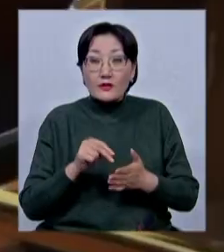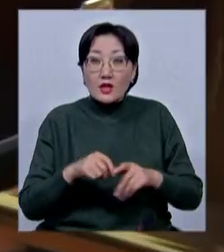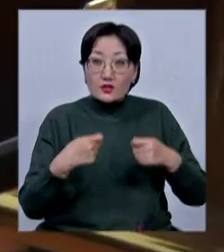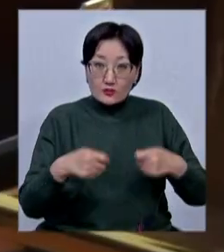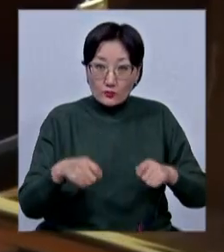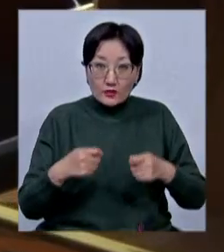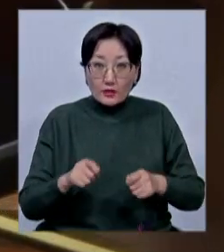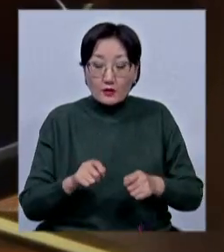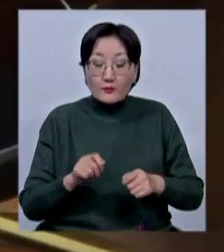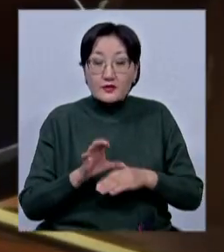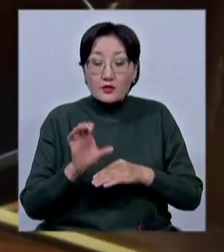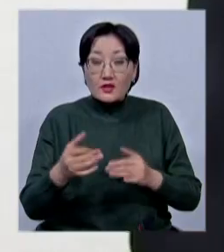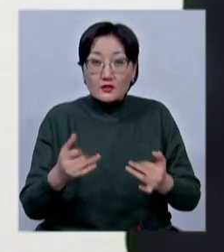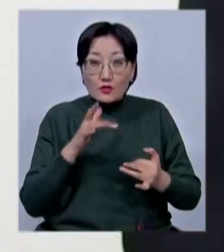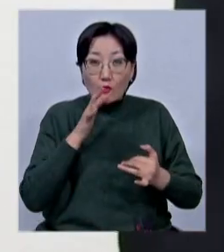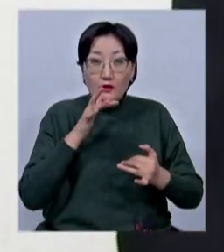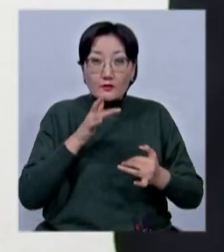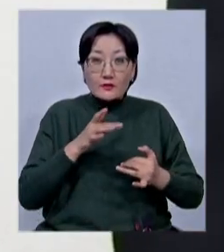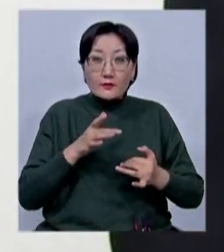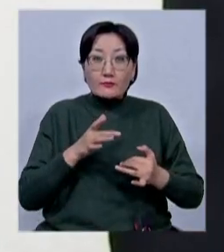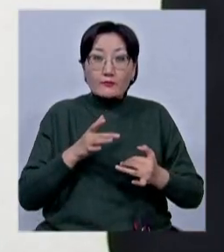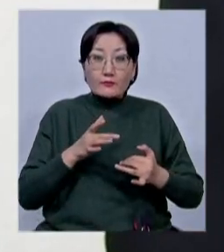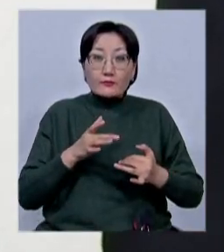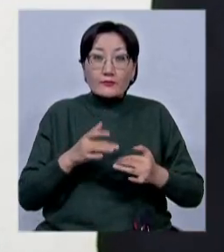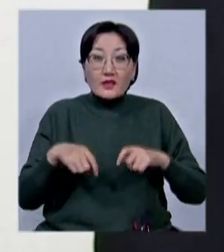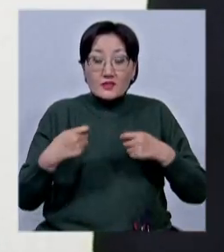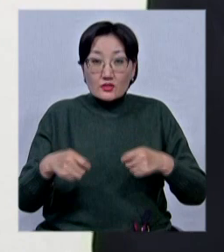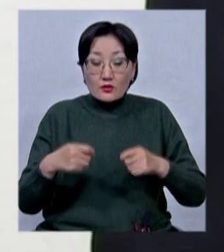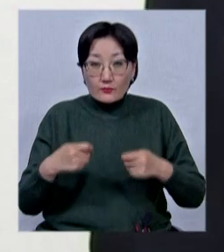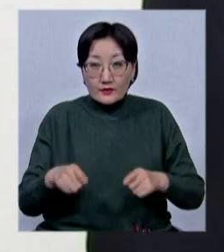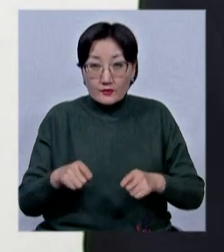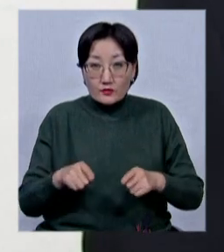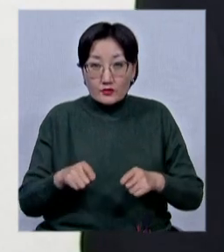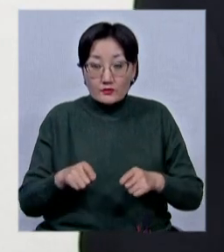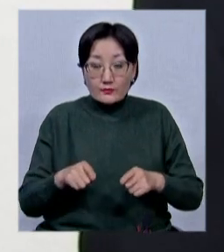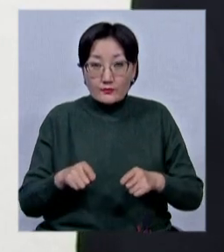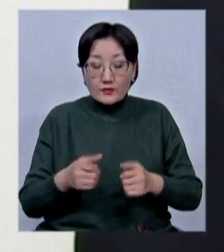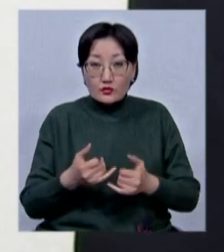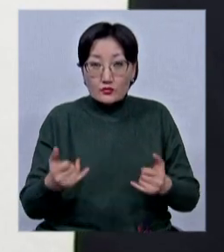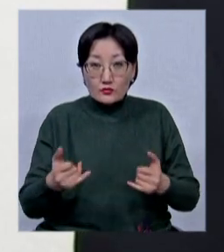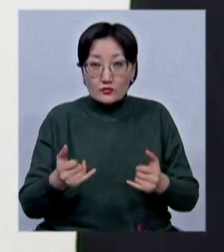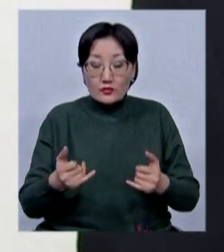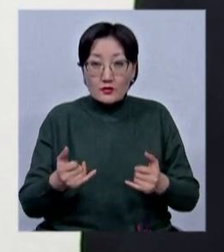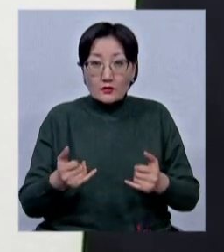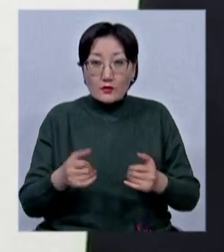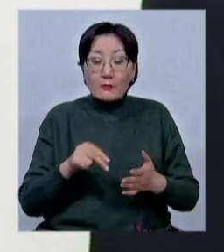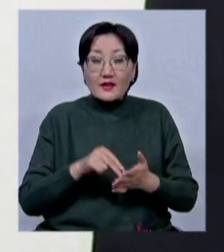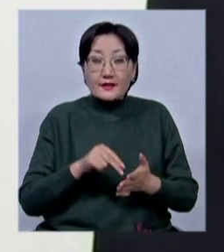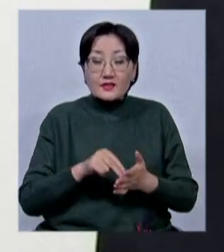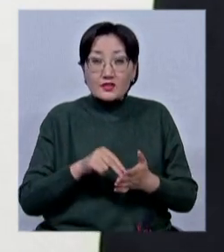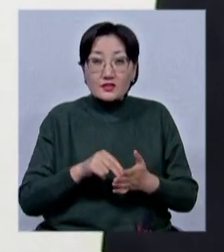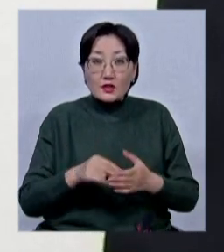болатын. Олар қазіргі кезде сауда саттыққа шығару үшін жаңағы бағалау